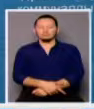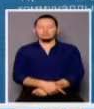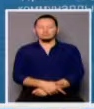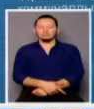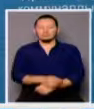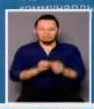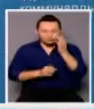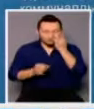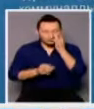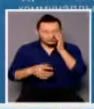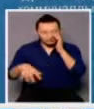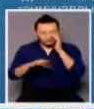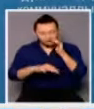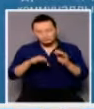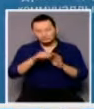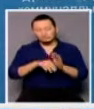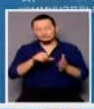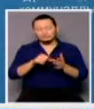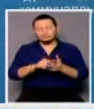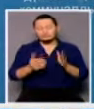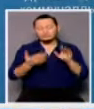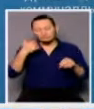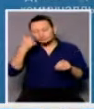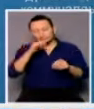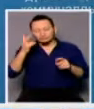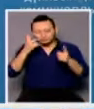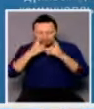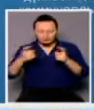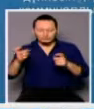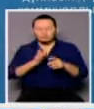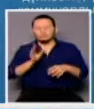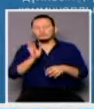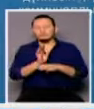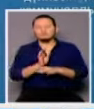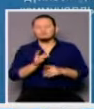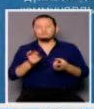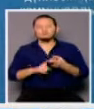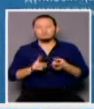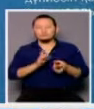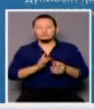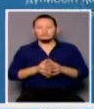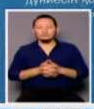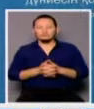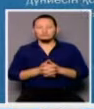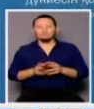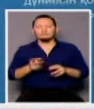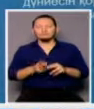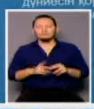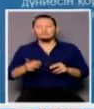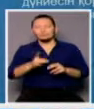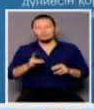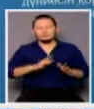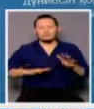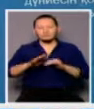Облыстың барлық орманшыларын өткен жылғы елбасының жалпы қаулысымен жарлығымен бекітілген республика бойынша осы